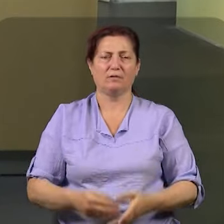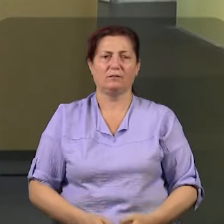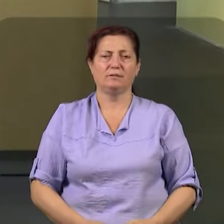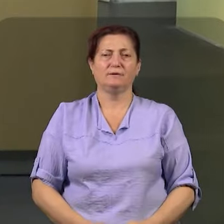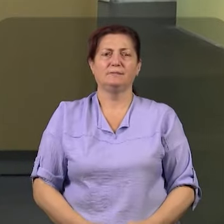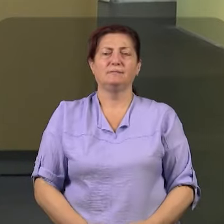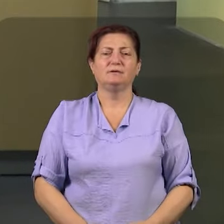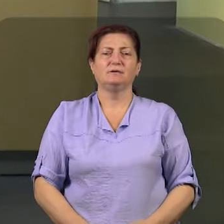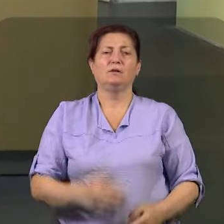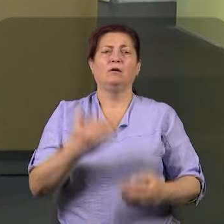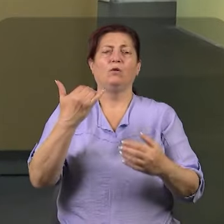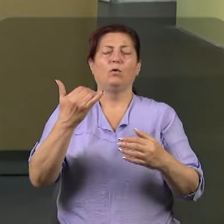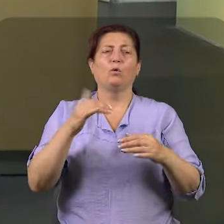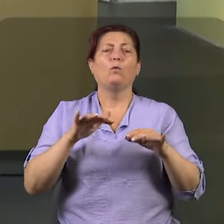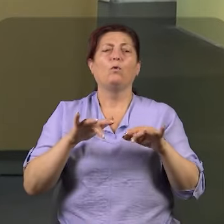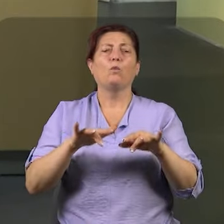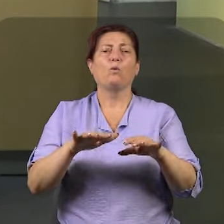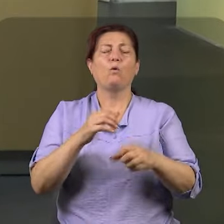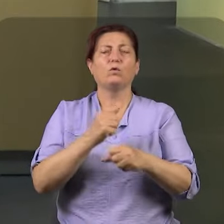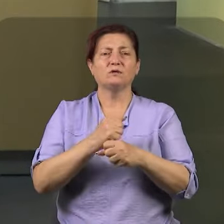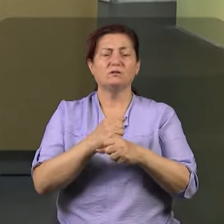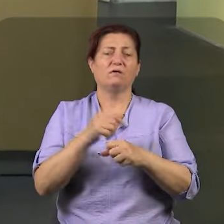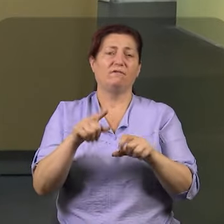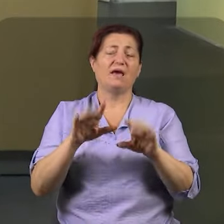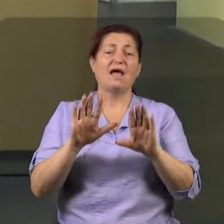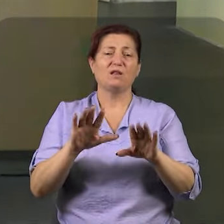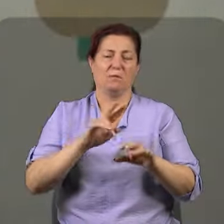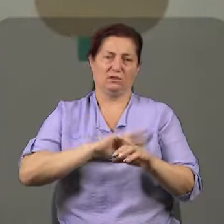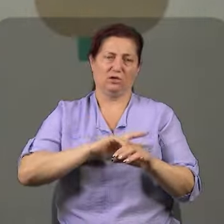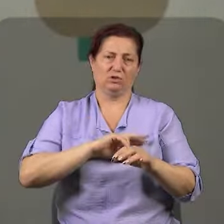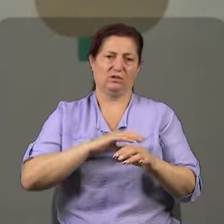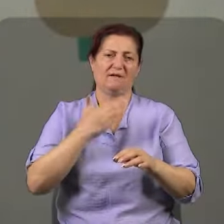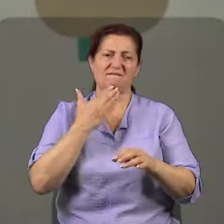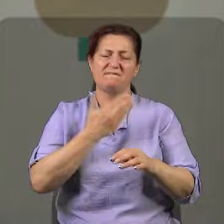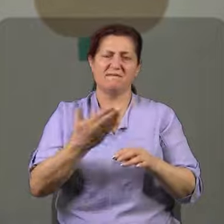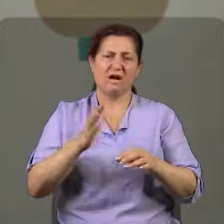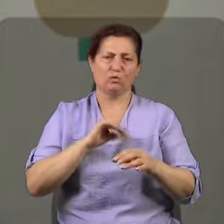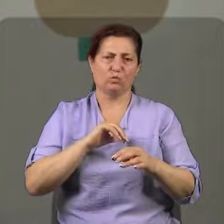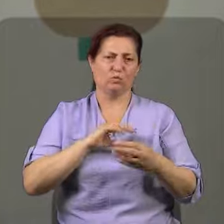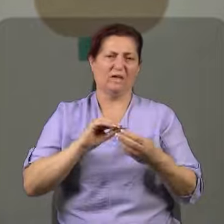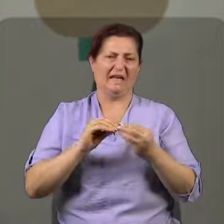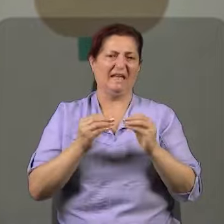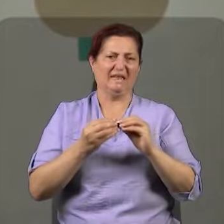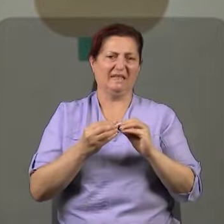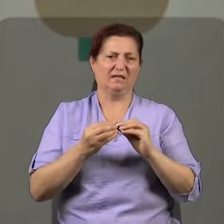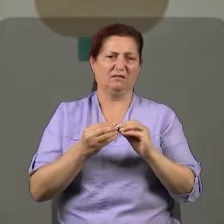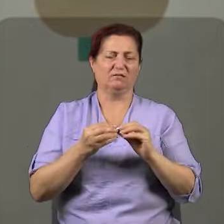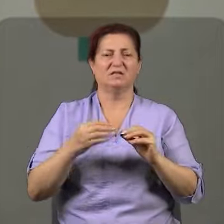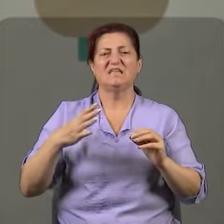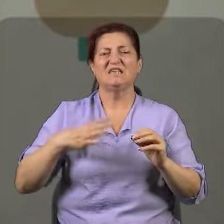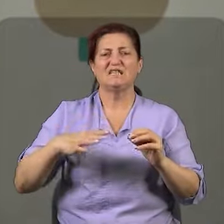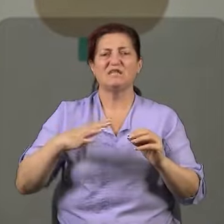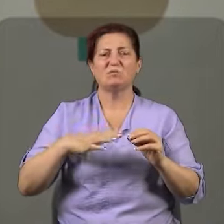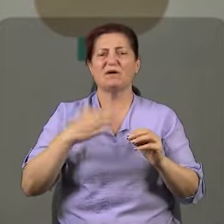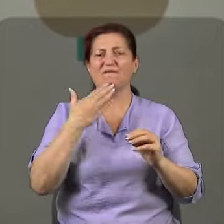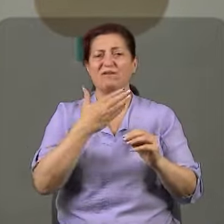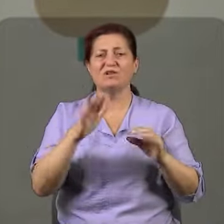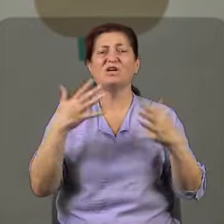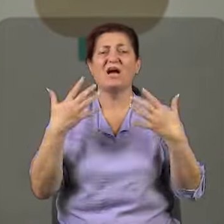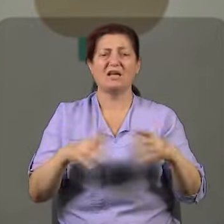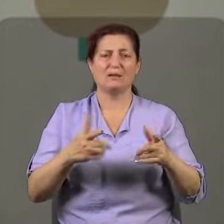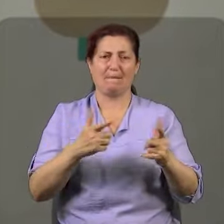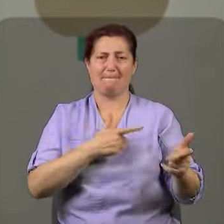այդ գործընթացներով, այդ process-ներով աշխատել։ Վերջում խնդիրներ ունենում, ասենք սպասում են վերջում, որ պետք է արդեն